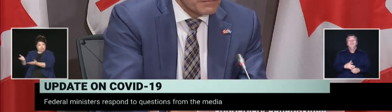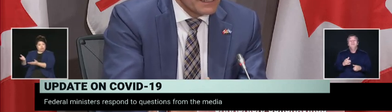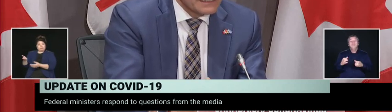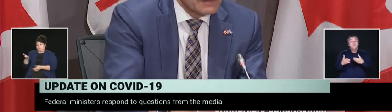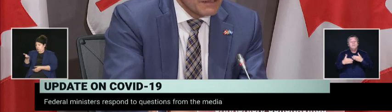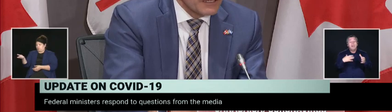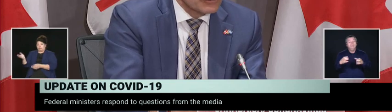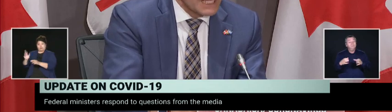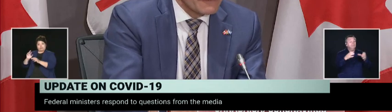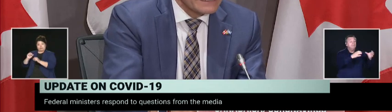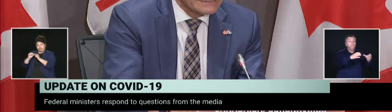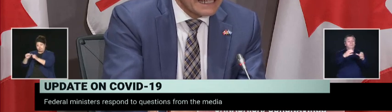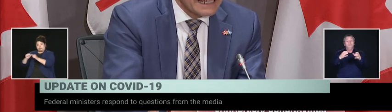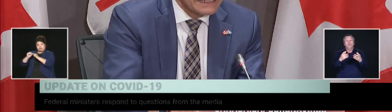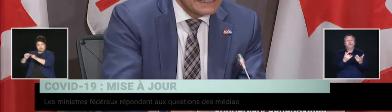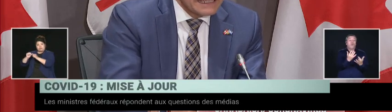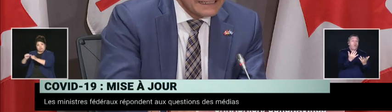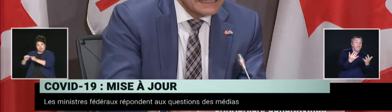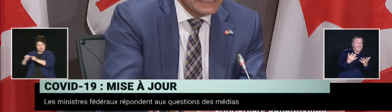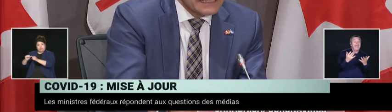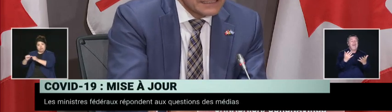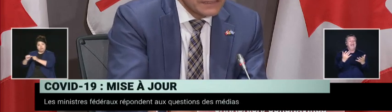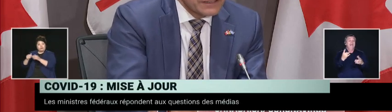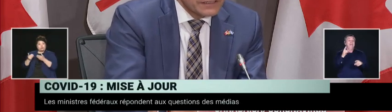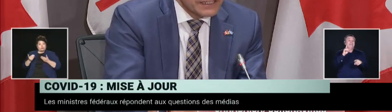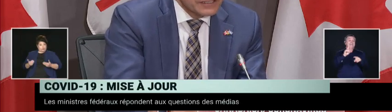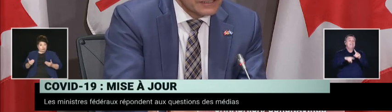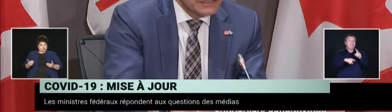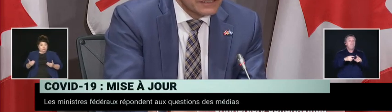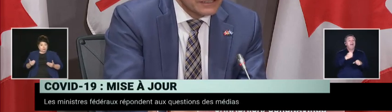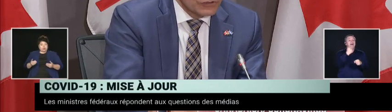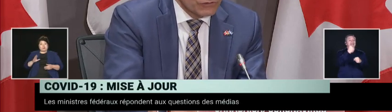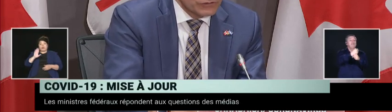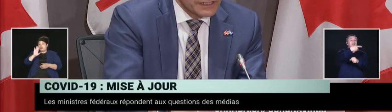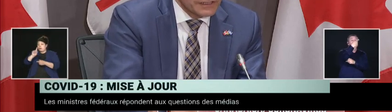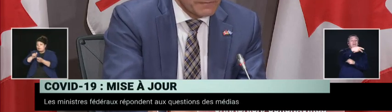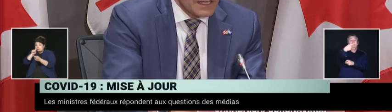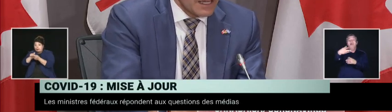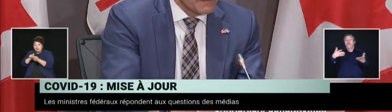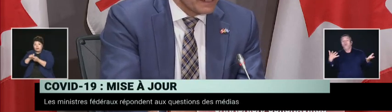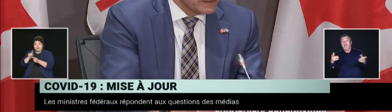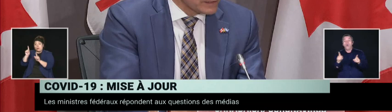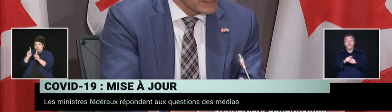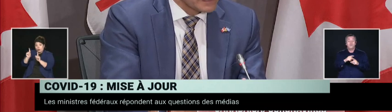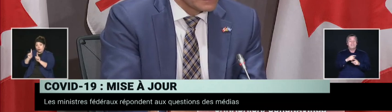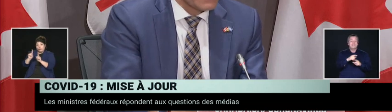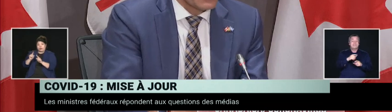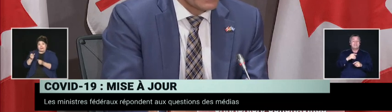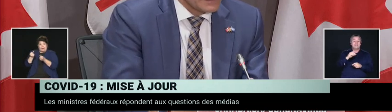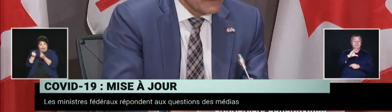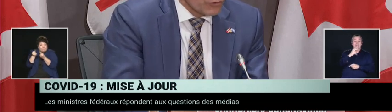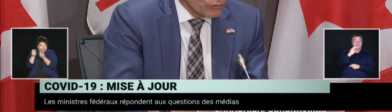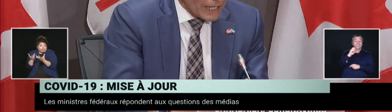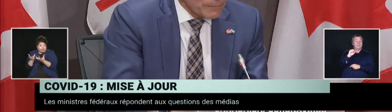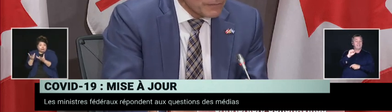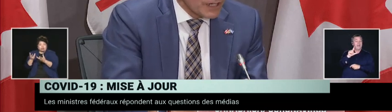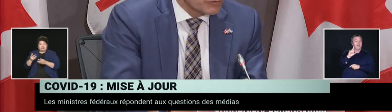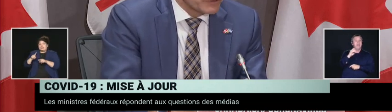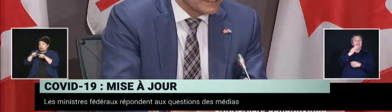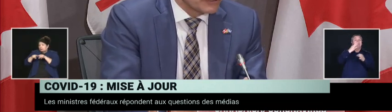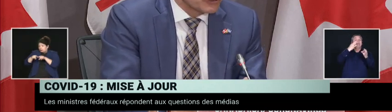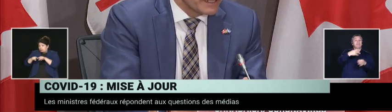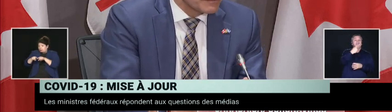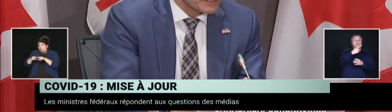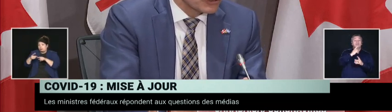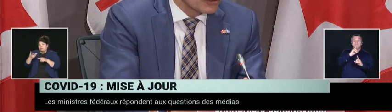nombre dépend évidemment du travail de terrain et des directives des CHSLD qui sont concernées. Mais ces directives évoluent rapidement